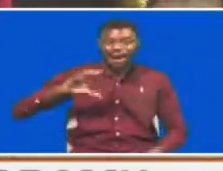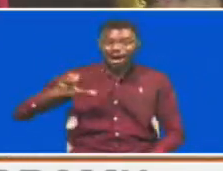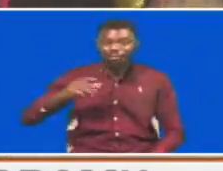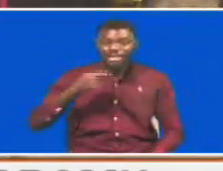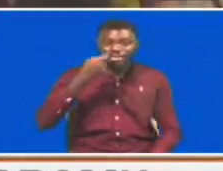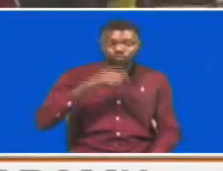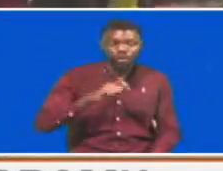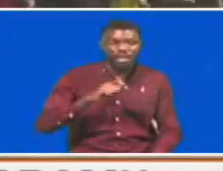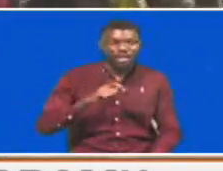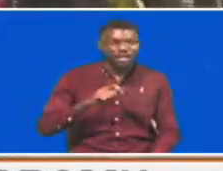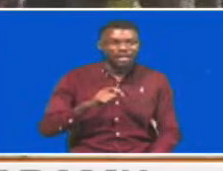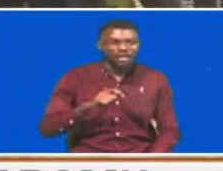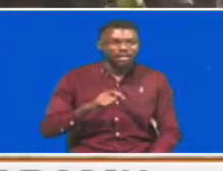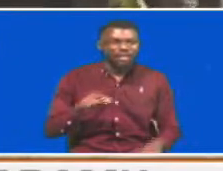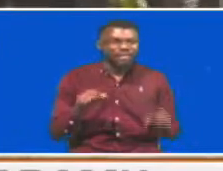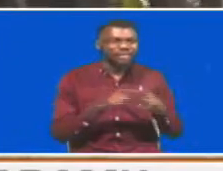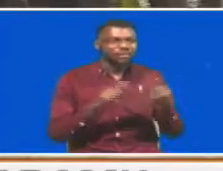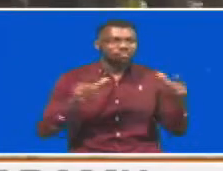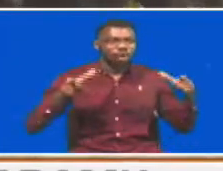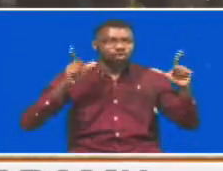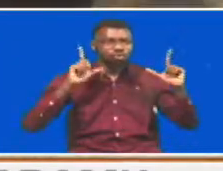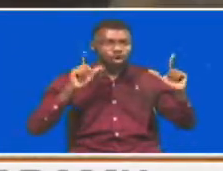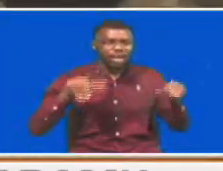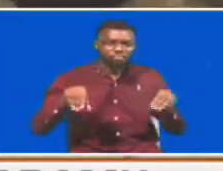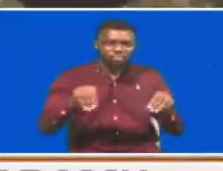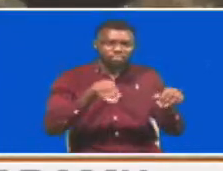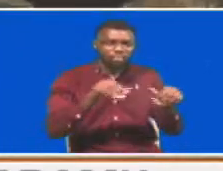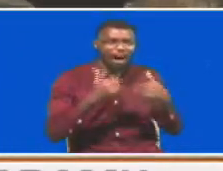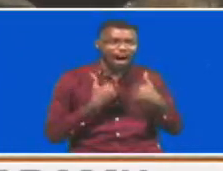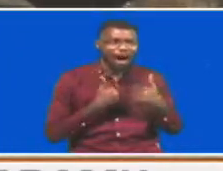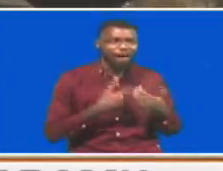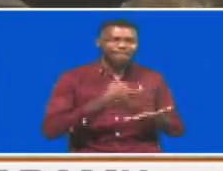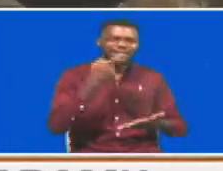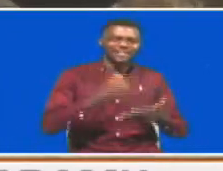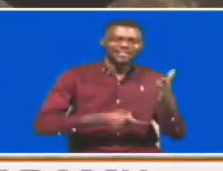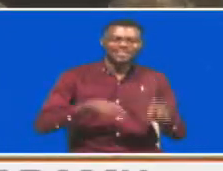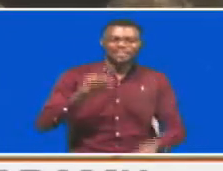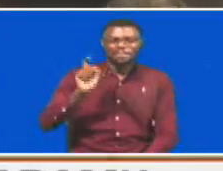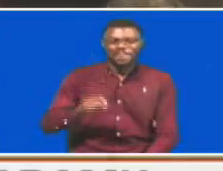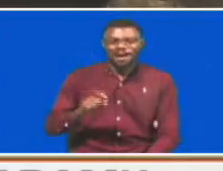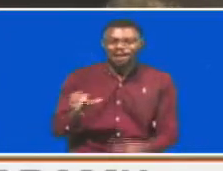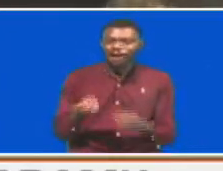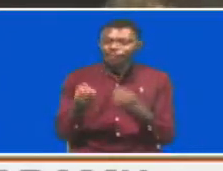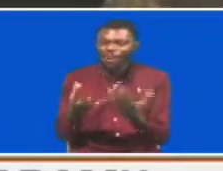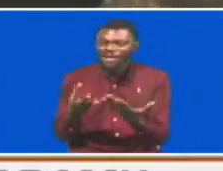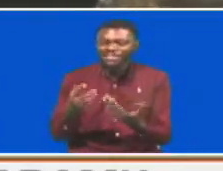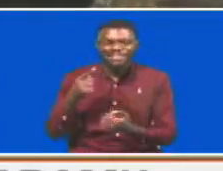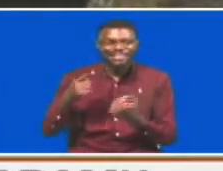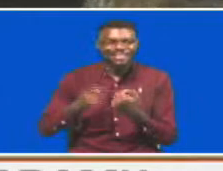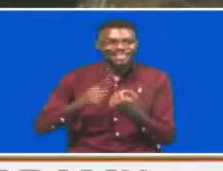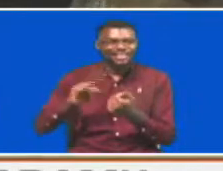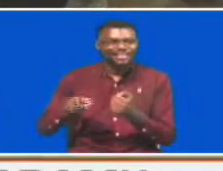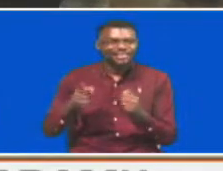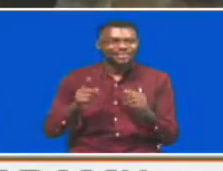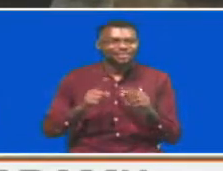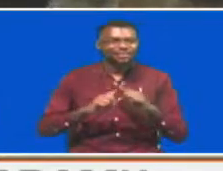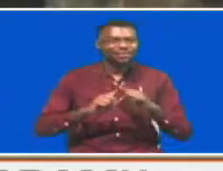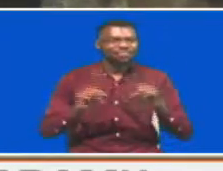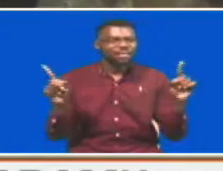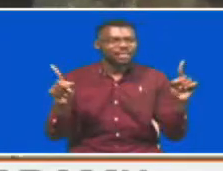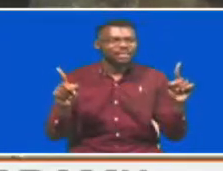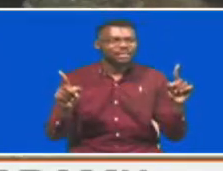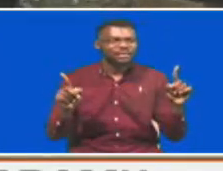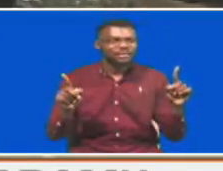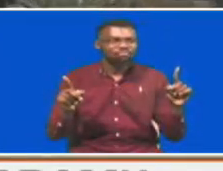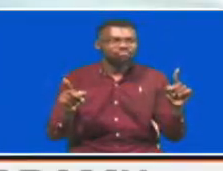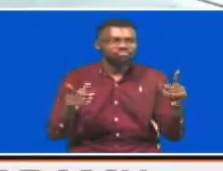ya Kitui, ambapo kila lori lililobeba mchanga linalipa ushuru wa lazima shilingi 6,000. Shughuli hii inadaiwa kufanywa kwa